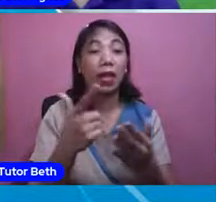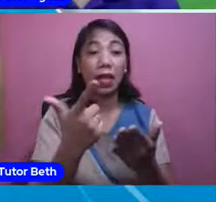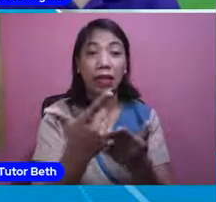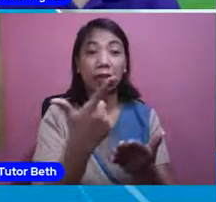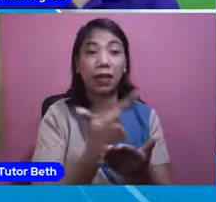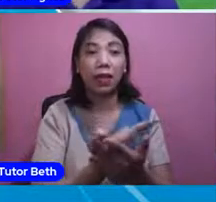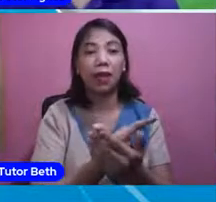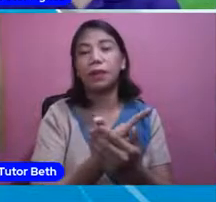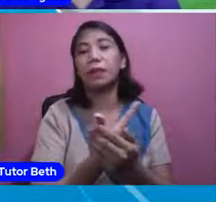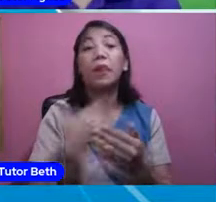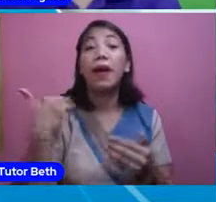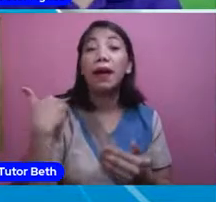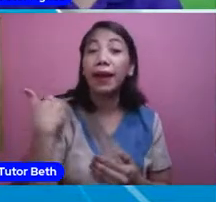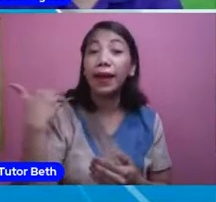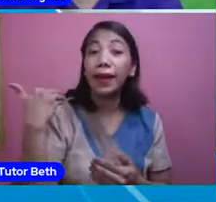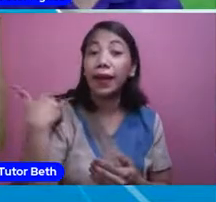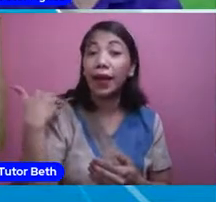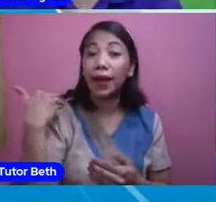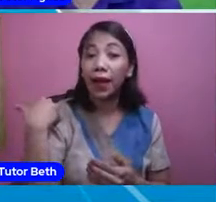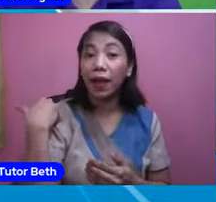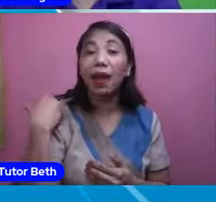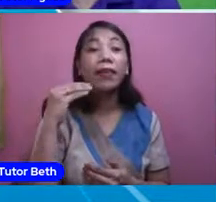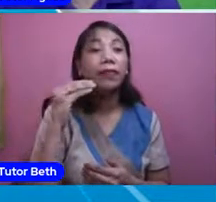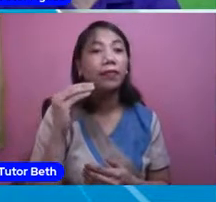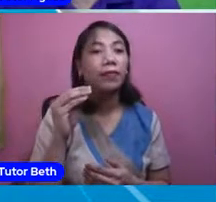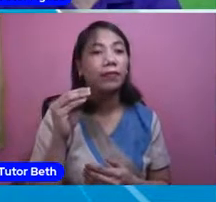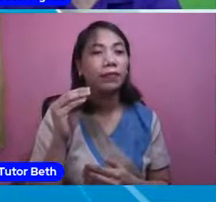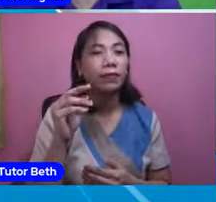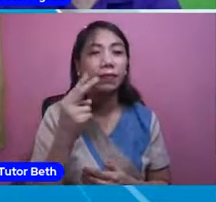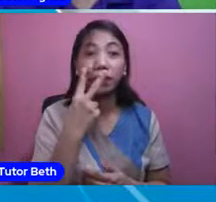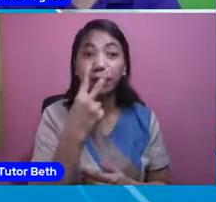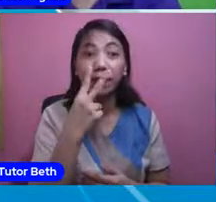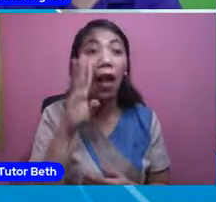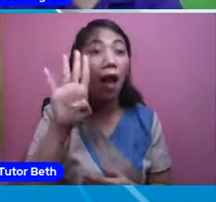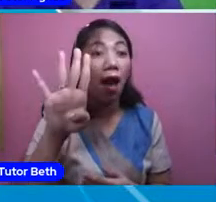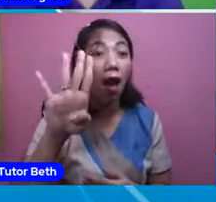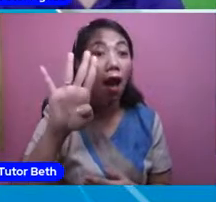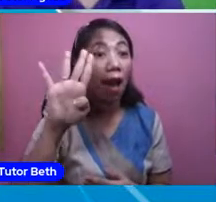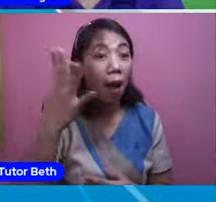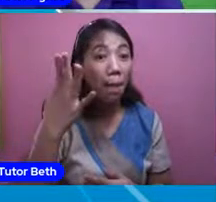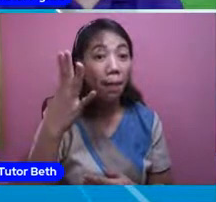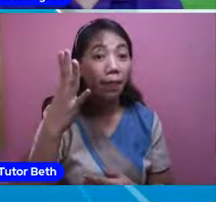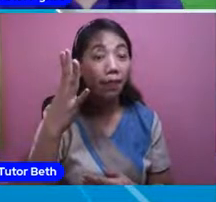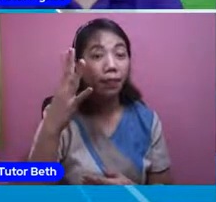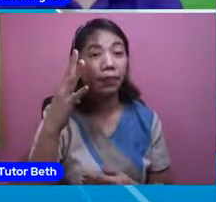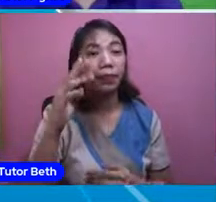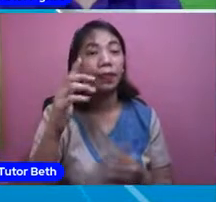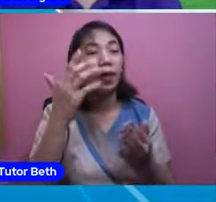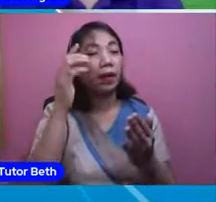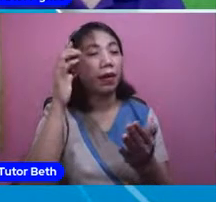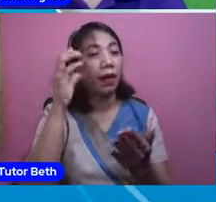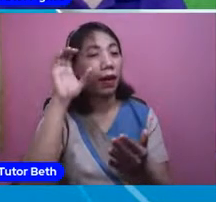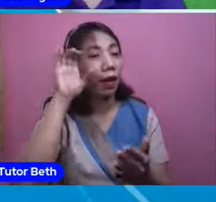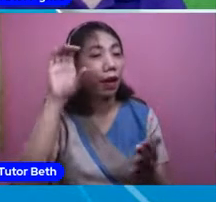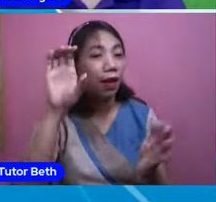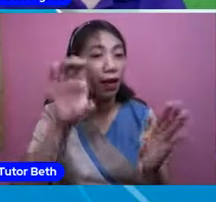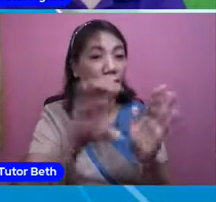akong dalawa o patlo yatang kasanayan na inihanda para sa inyo. Ang unang kasanayan,